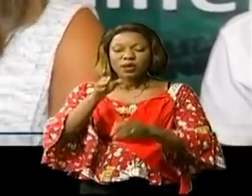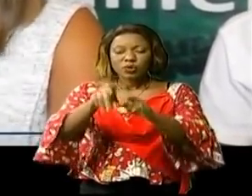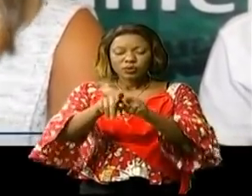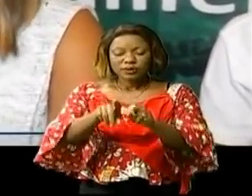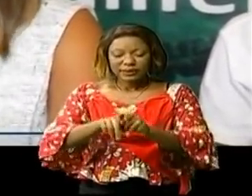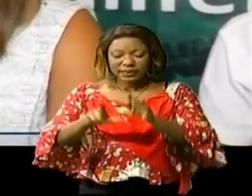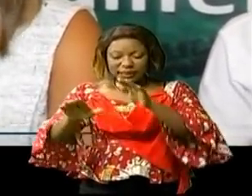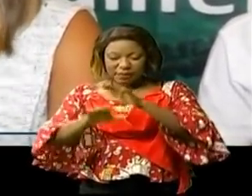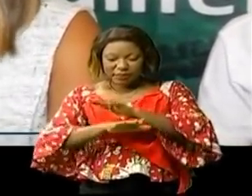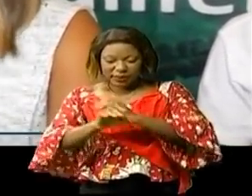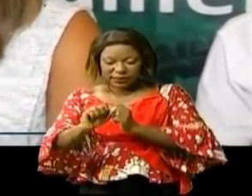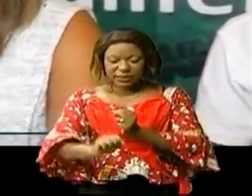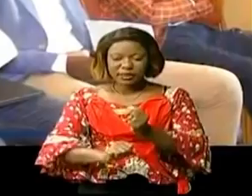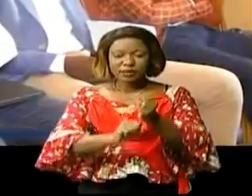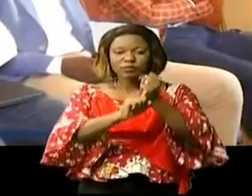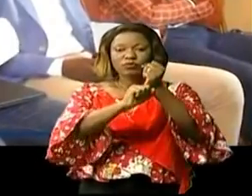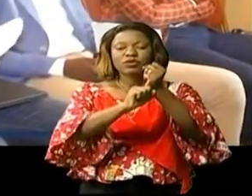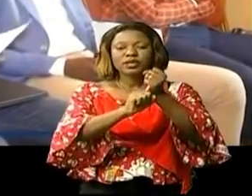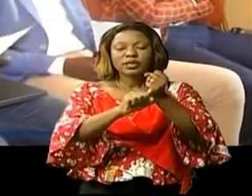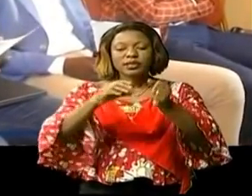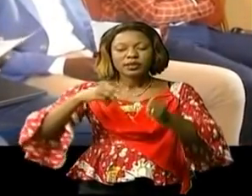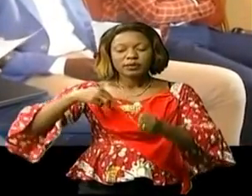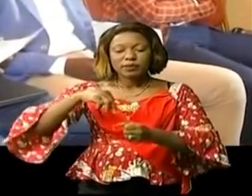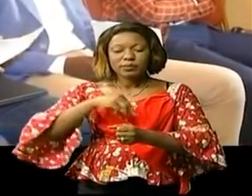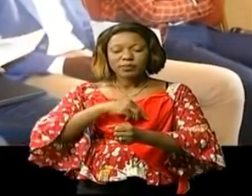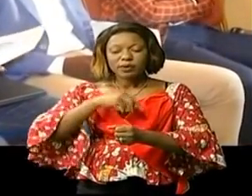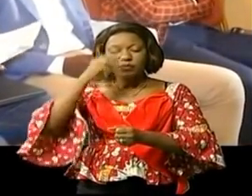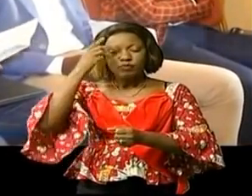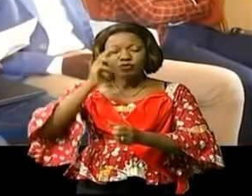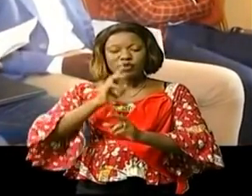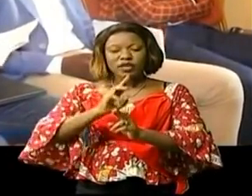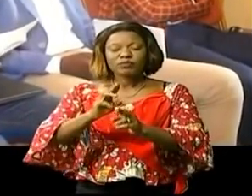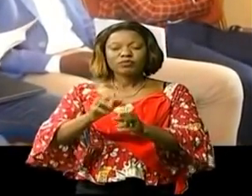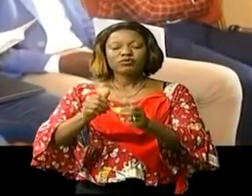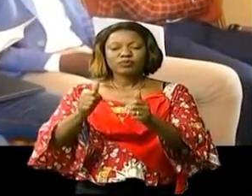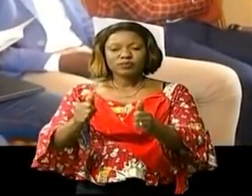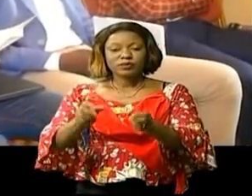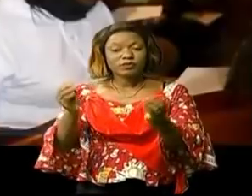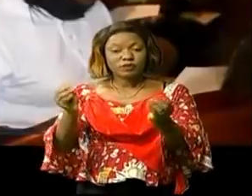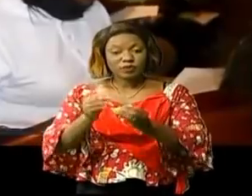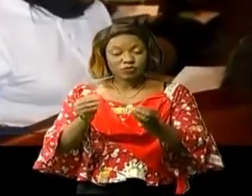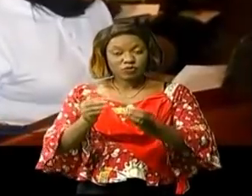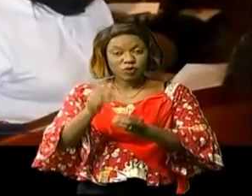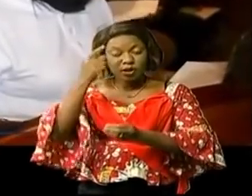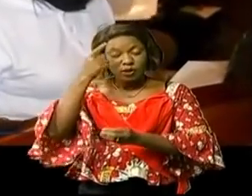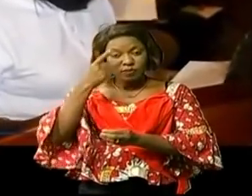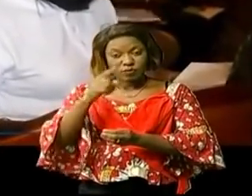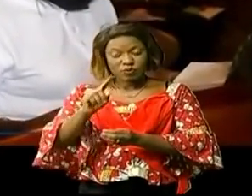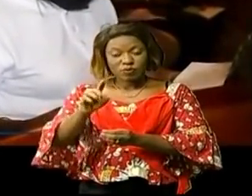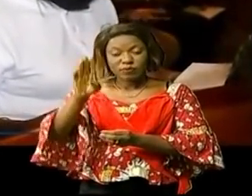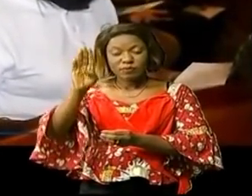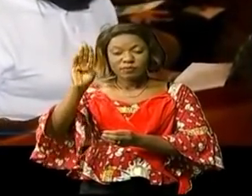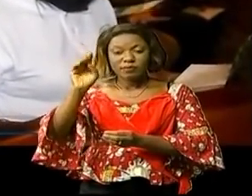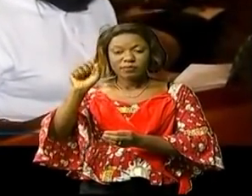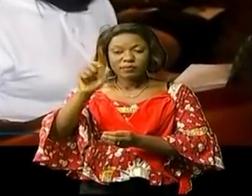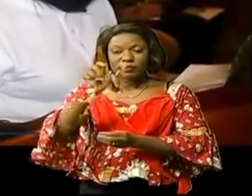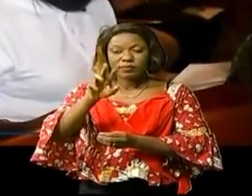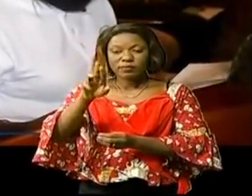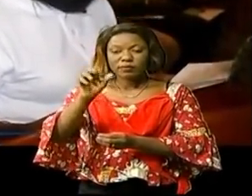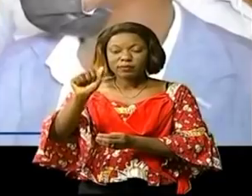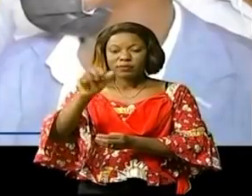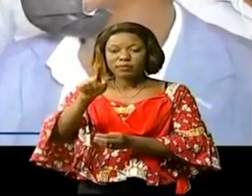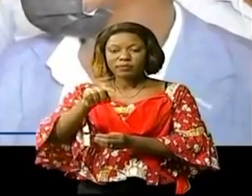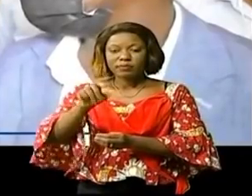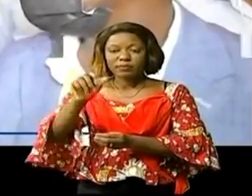et l'appui des activités de ses membres pour un bon rendement optimal. Pour y parvenir, Baraza bénéficie de l'accompagnement de la